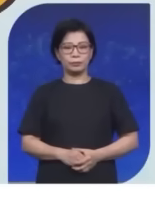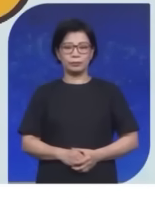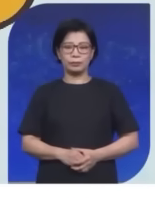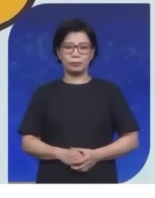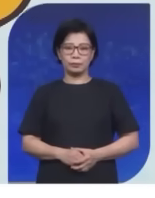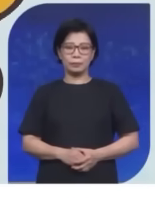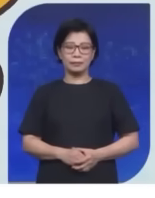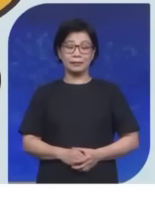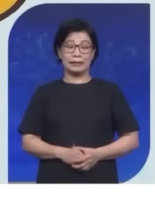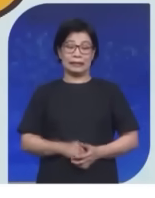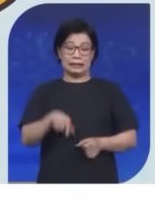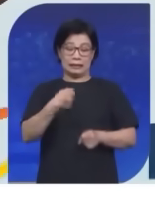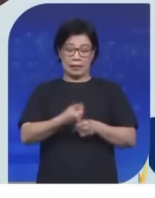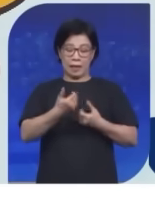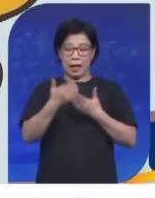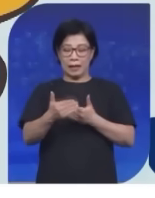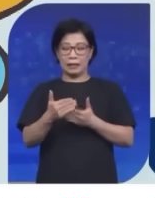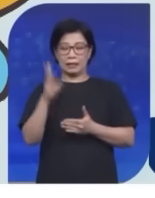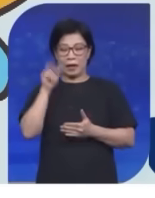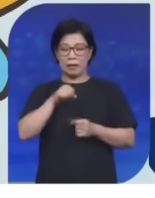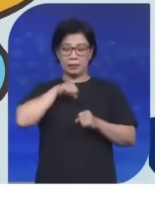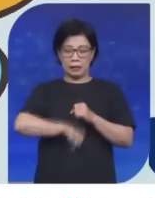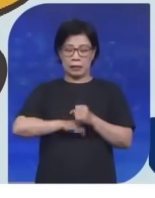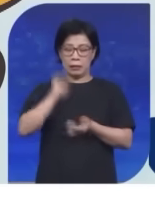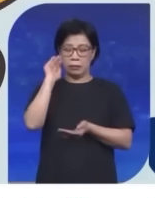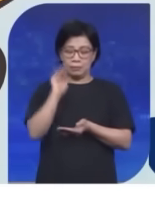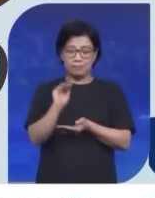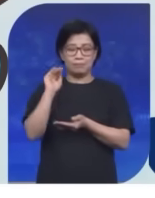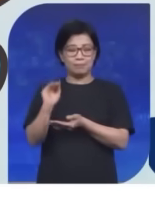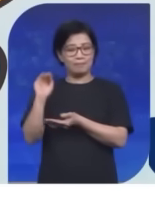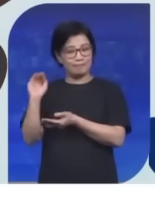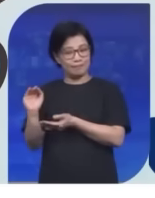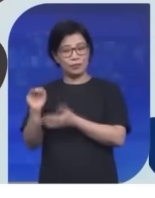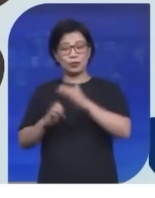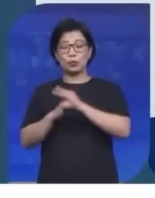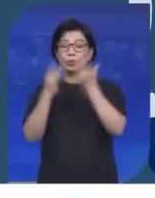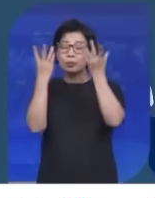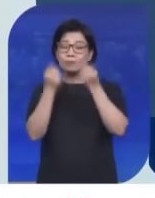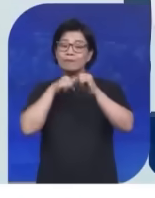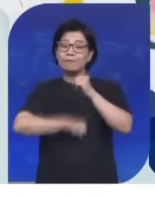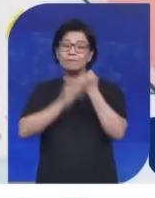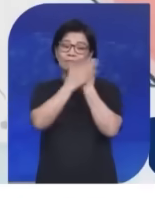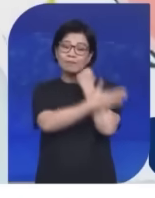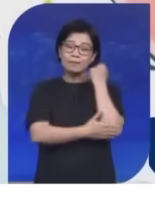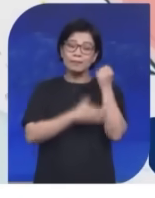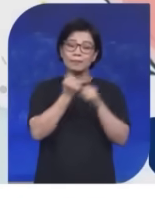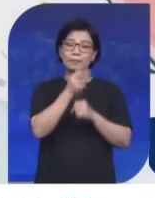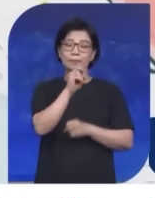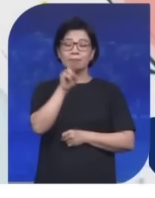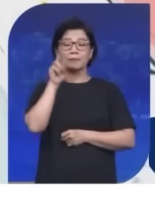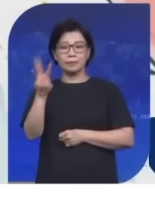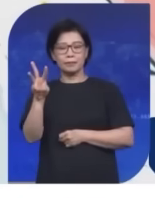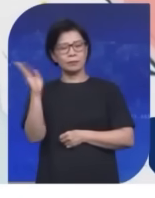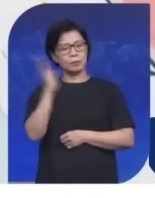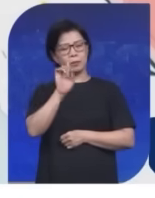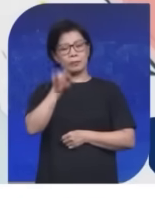Những năm gần đây, tỷ lệ sinh ở Việt Nam có xu hướng giảm rõ rệt. Số liệu từ Tổng cục Thống kê cho thấy tỷ lệ sinh toàn quốc vào năm 2023 là